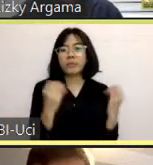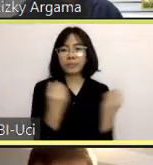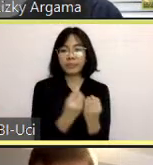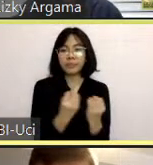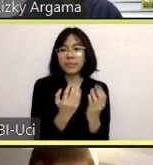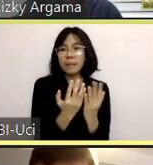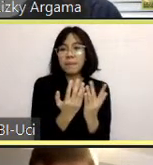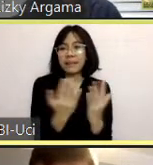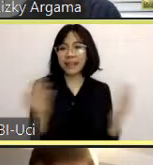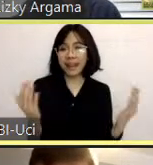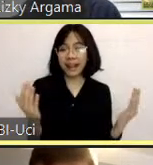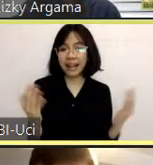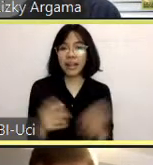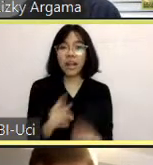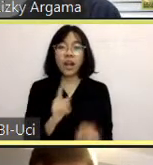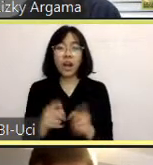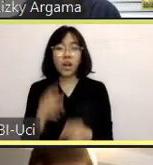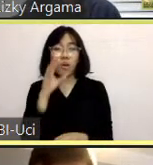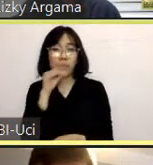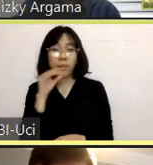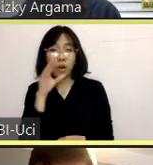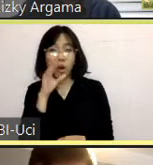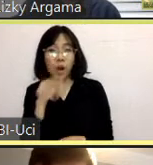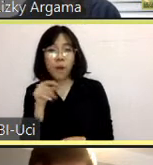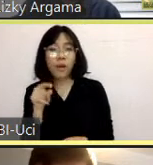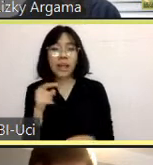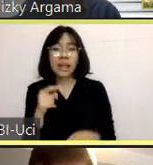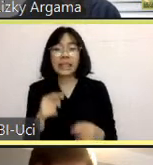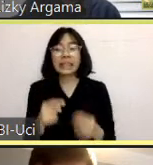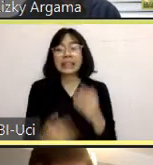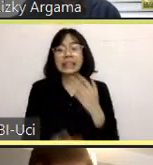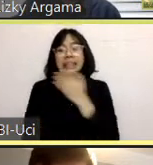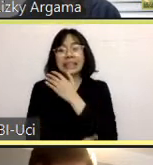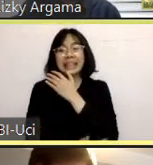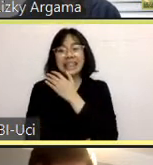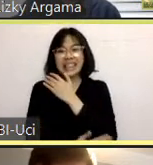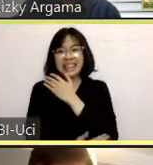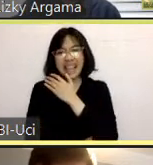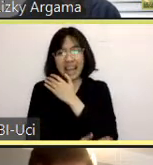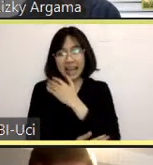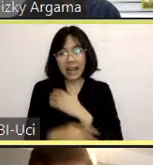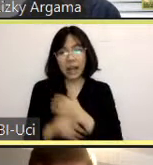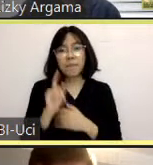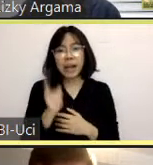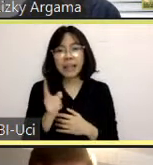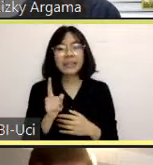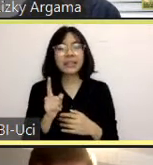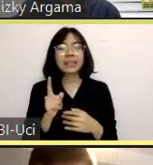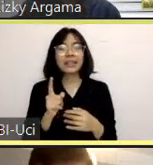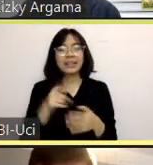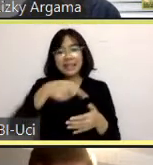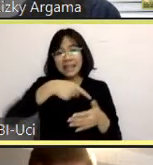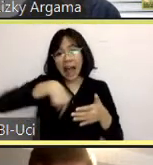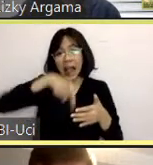kalau kita bicara civic space, ya, ada civil society actors, ini di dalamnya ya salah satunya ya CSO.